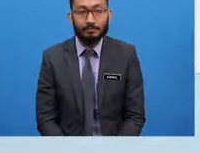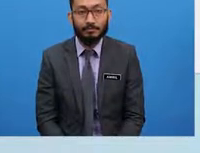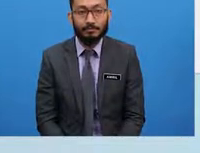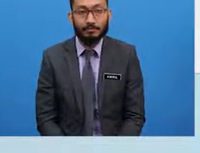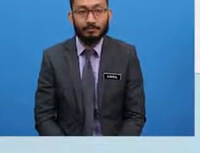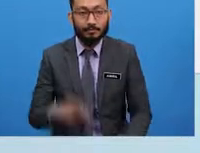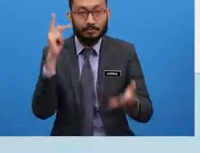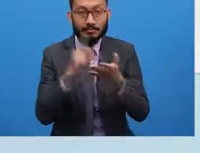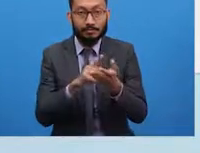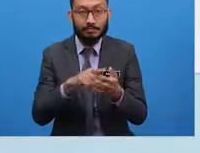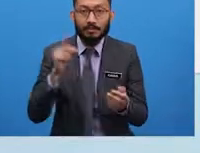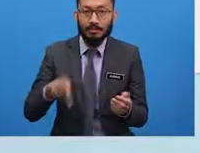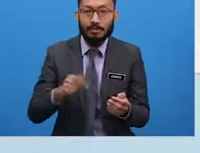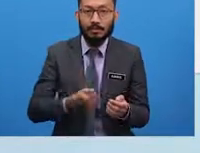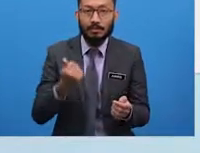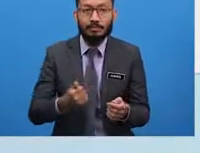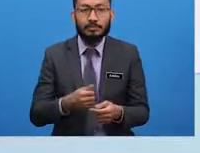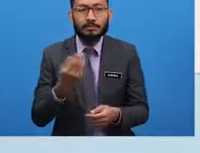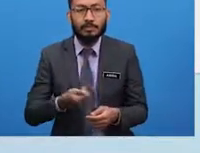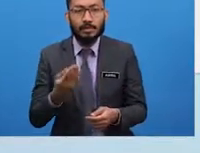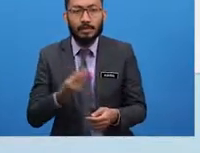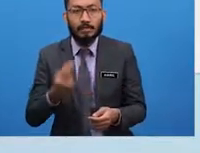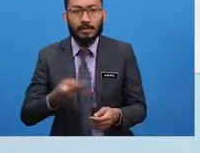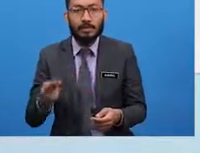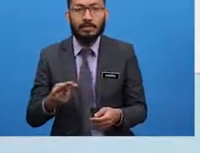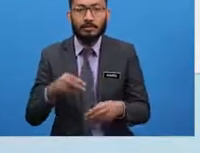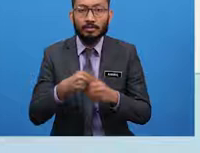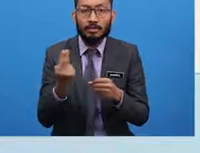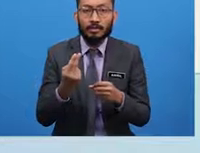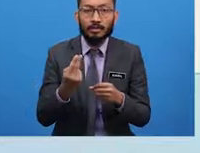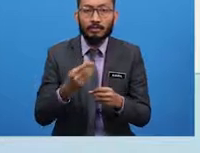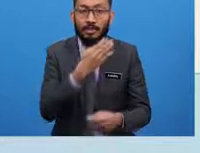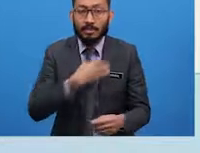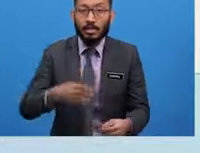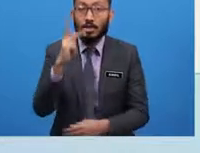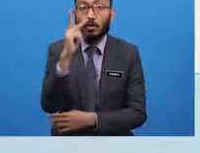mengenal pasti alat-alat dan bahan-bahan menghasilkan batik contemporary.